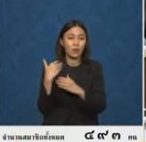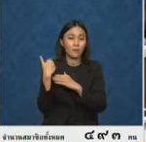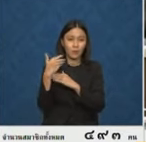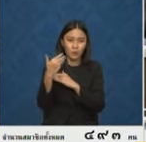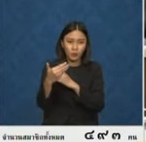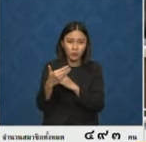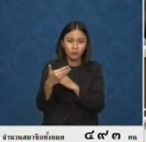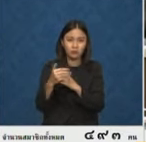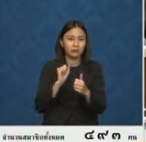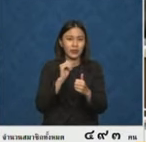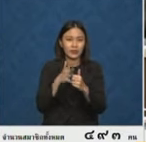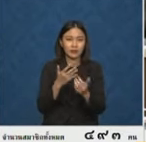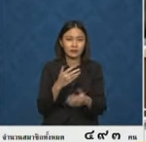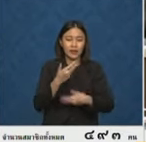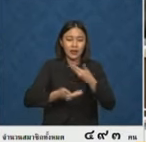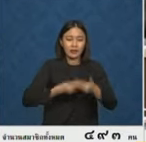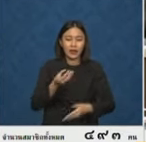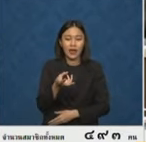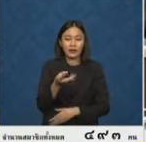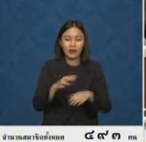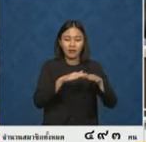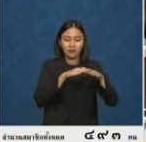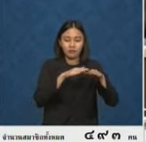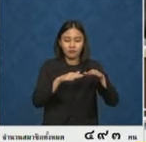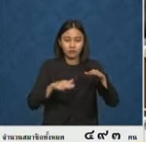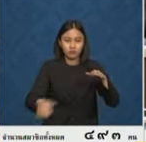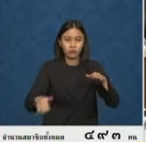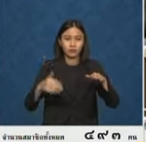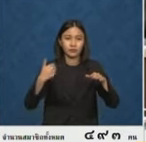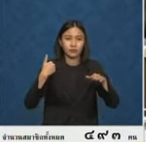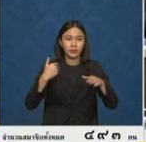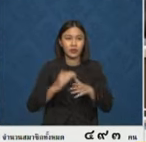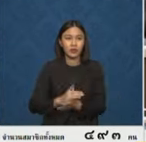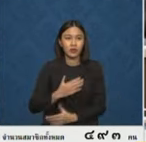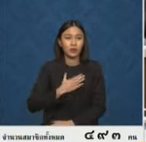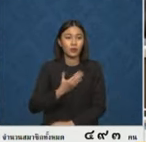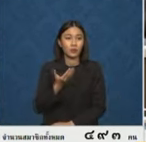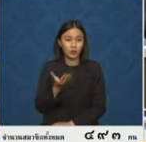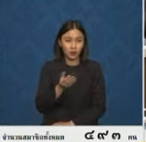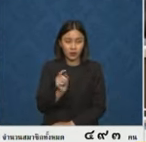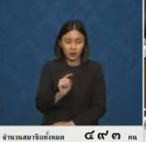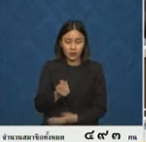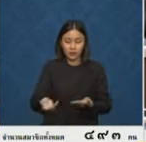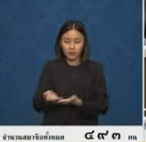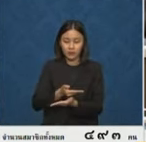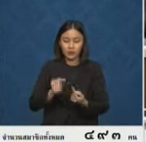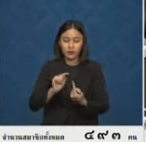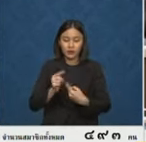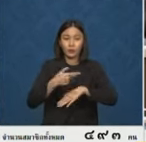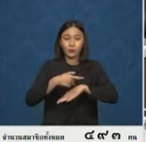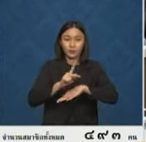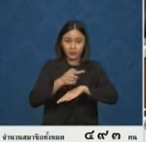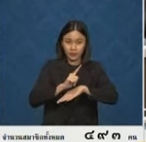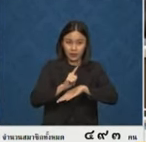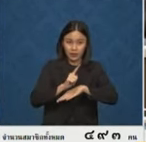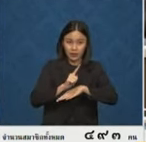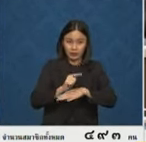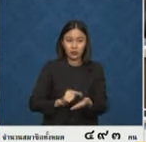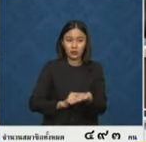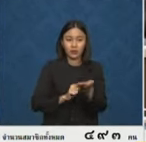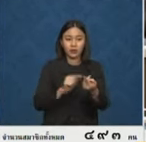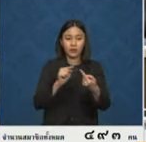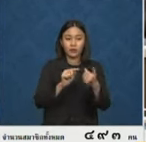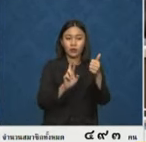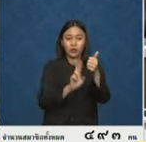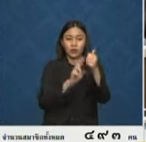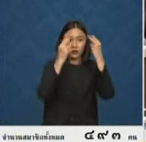นี้ราคาข้าวเปลือกจะตกต่ำลงไปกว่านี้ผมจึงขอหาลือผ่านท่านประธานไปยังท่านรอง